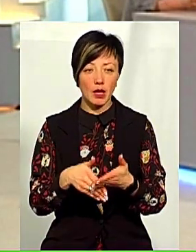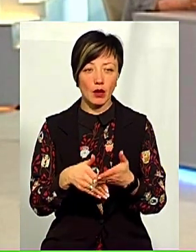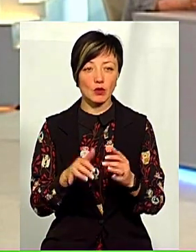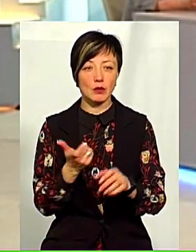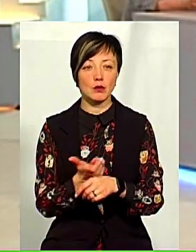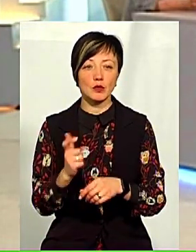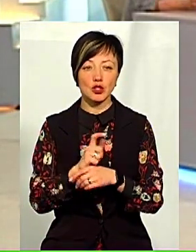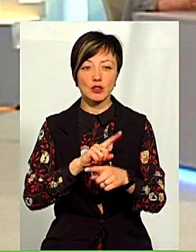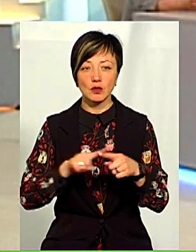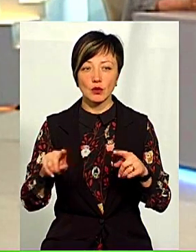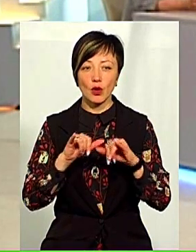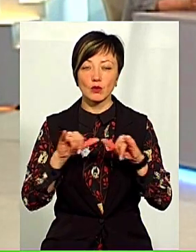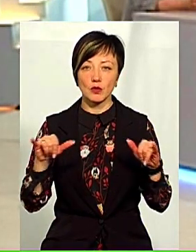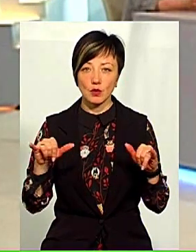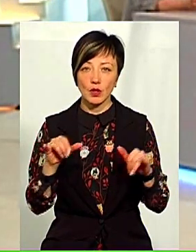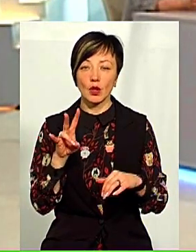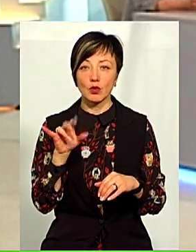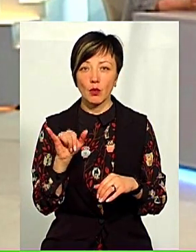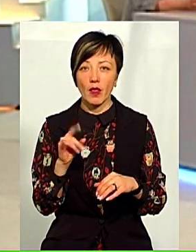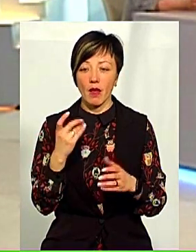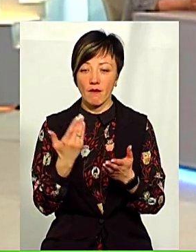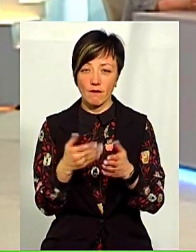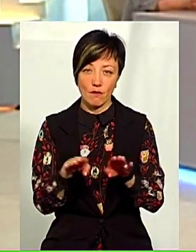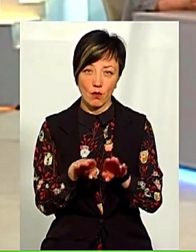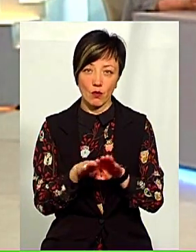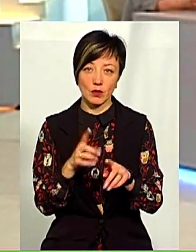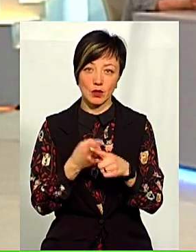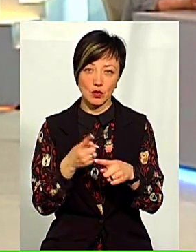більш скорішому розповсюдженню. Ну, а вже на фоні цього